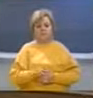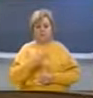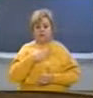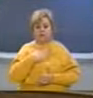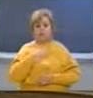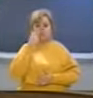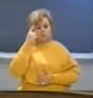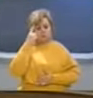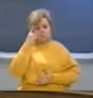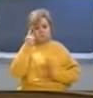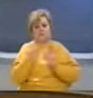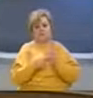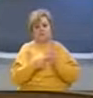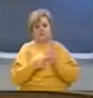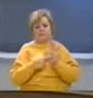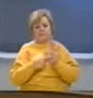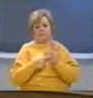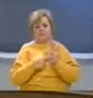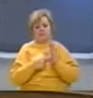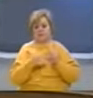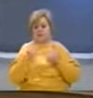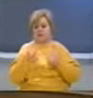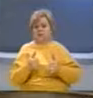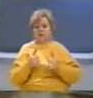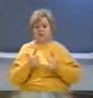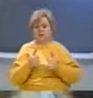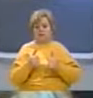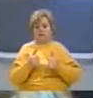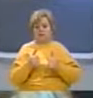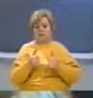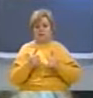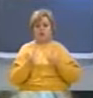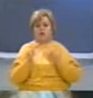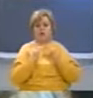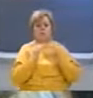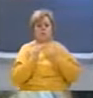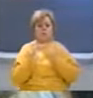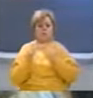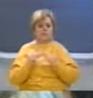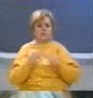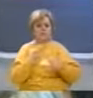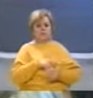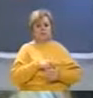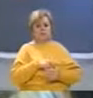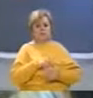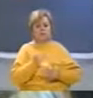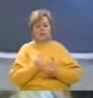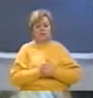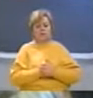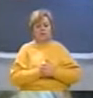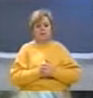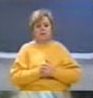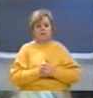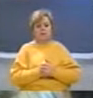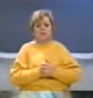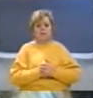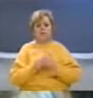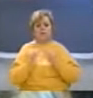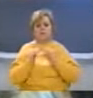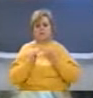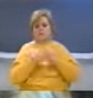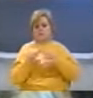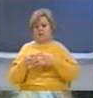jemi dëshmitar që deri me tani janë bërë kompromise të dhimbshme politike me bazën e favorizimeve